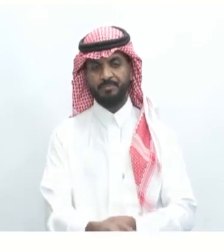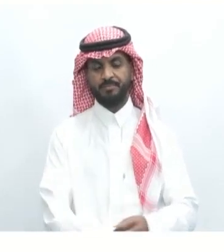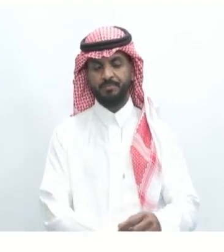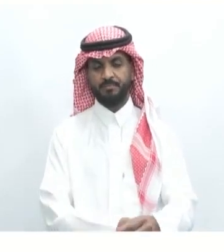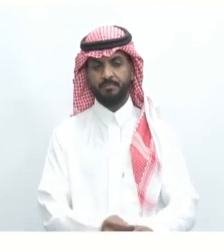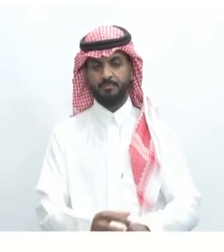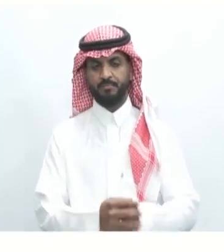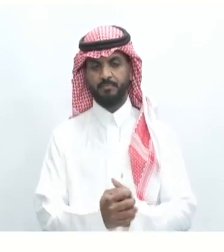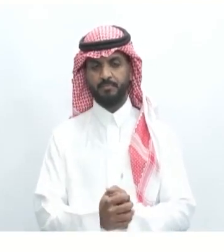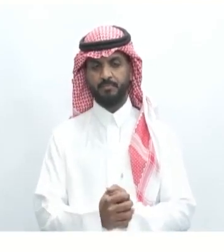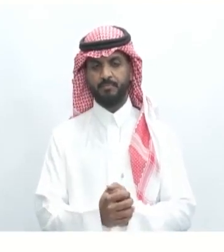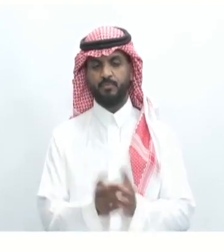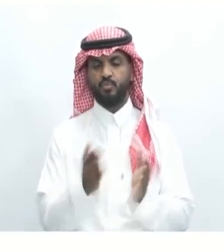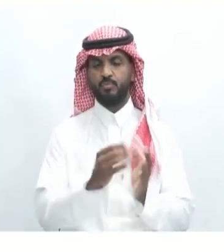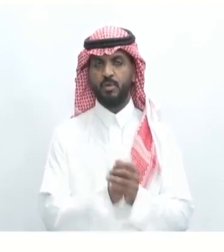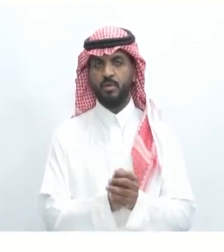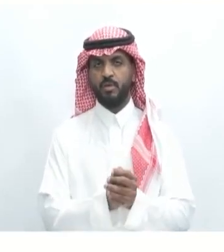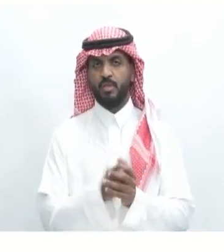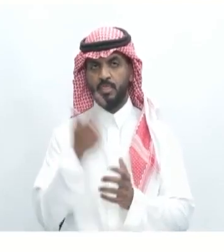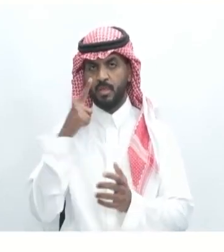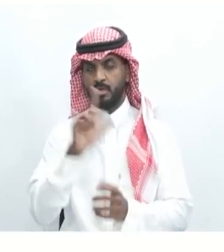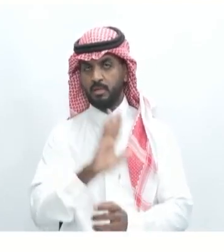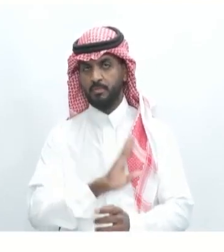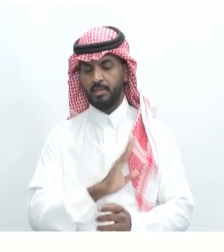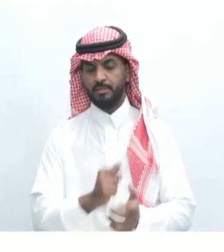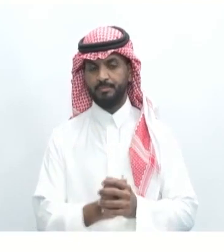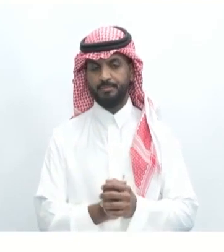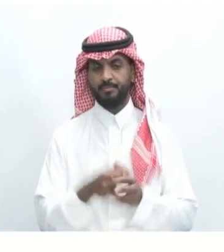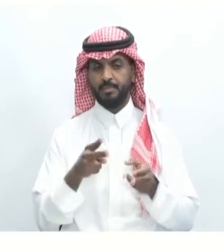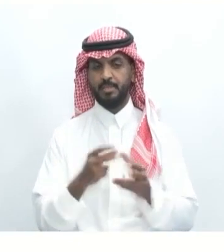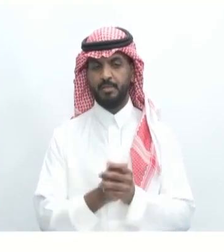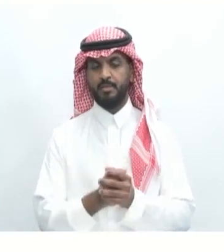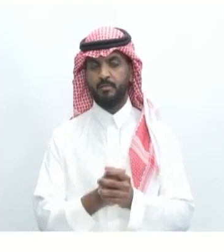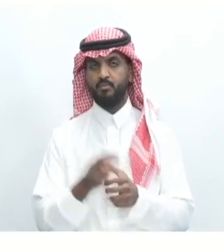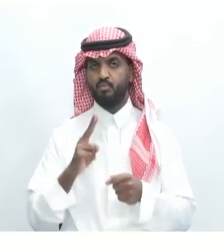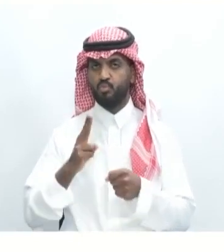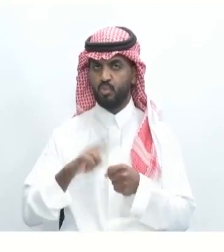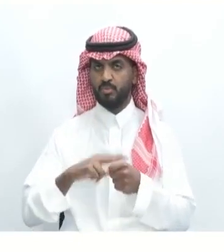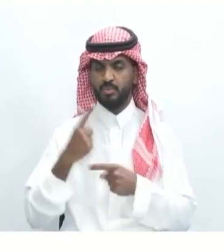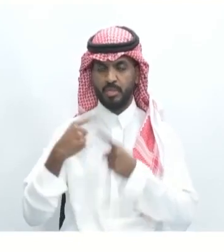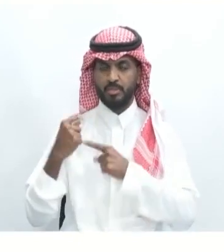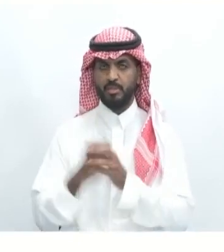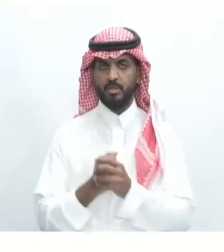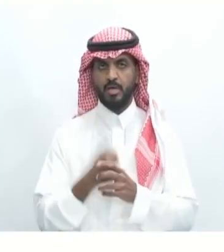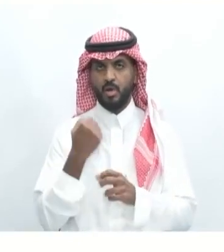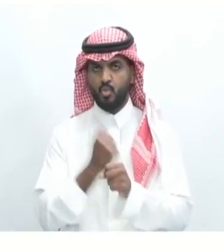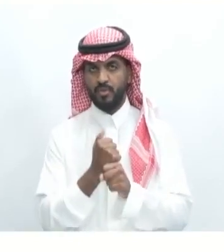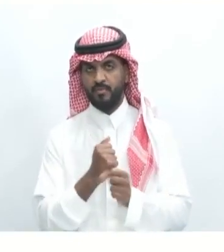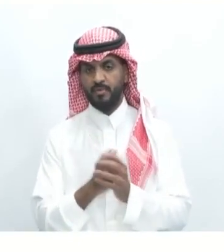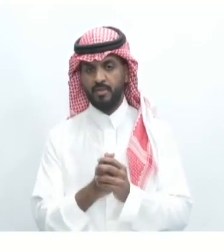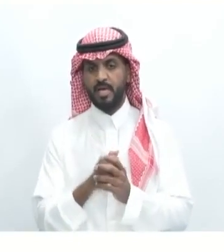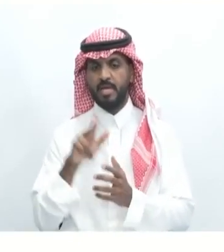القرائي ثم الظاهره الاملائيه وبدانا في مراجعه ماذا او استرجاع الوظيفه